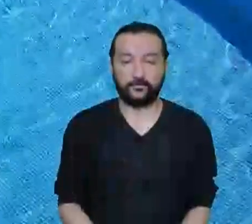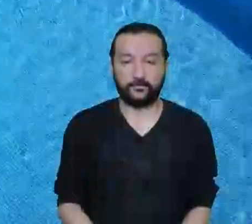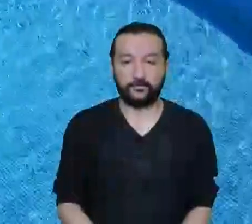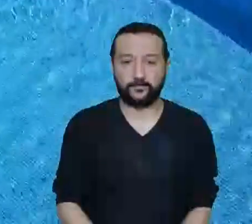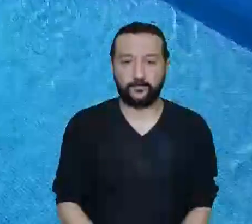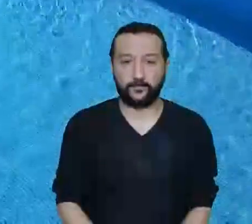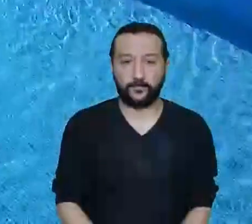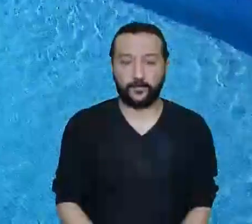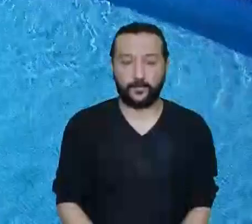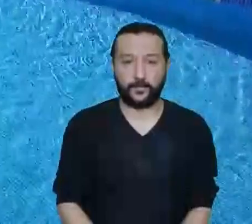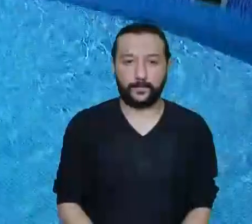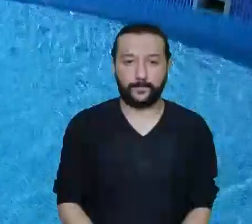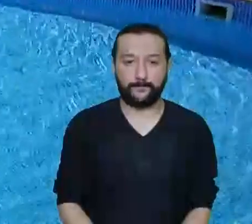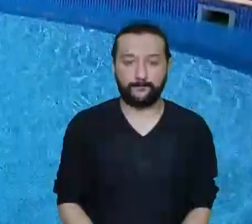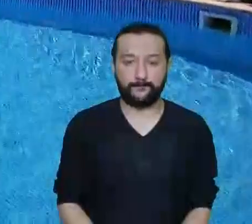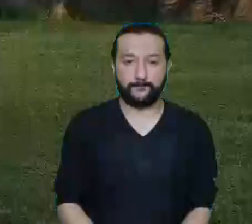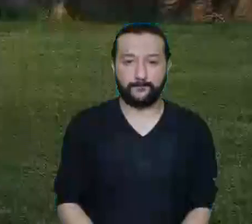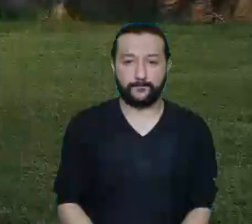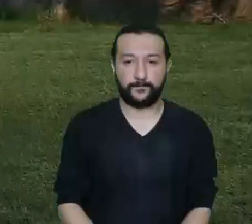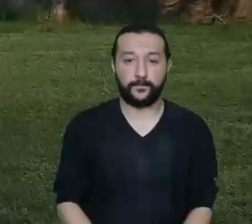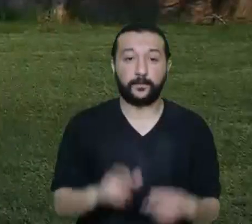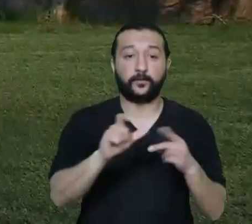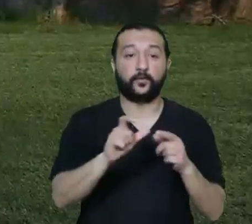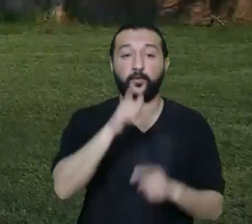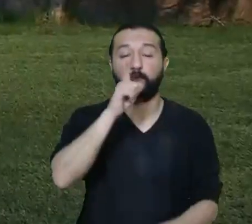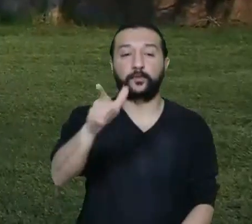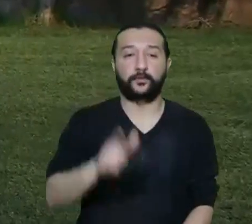bahçesinde havuz, kenarında ahşap masa. Şükrü!